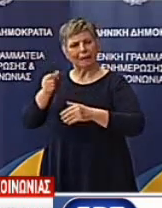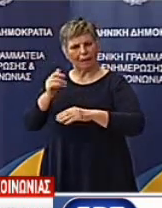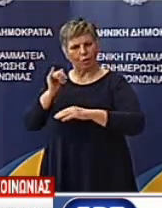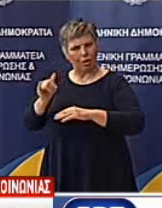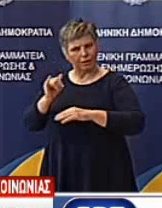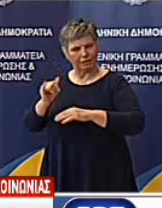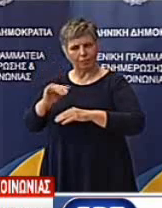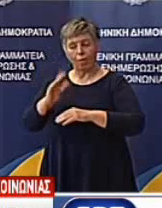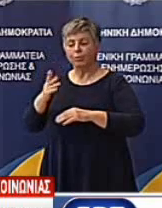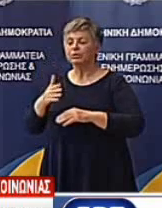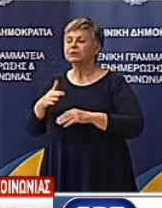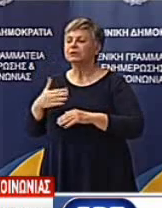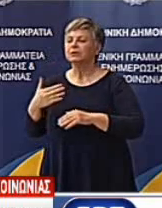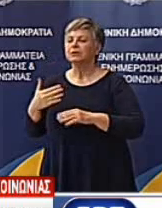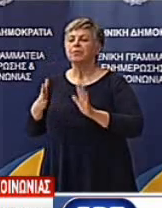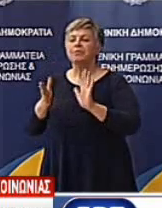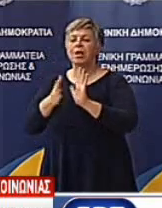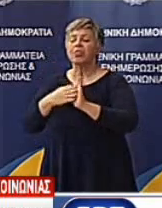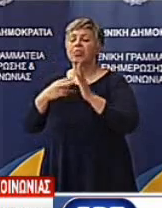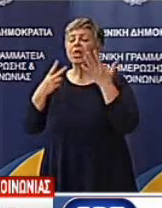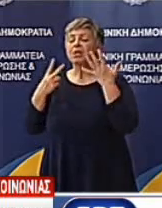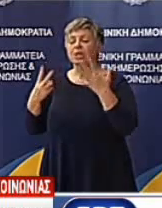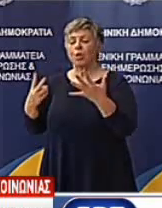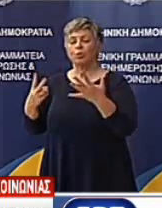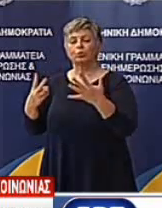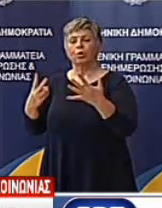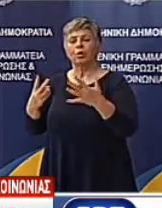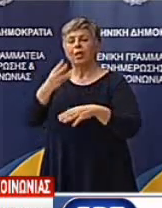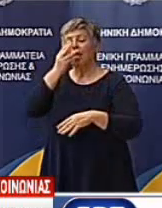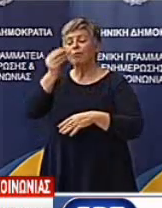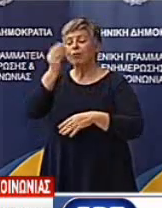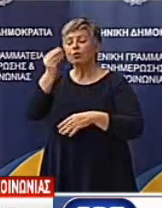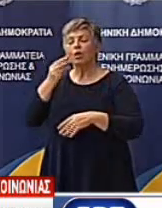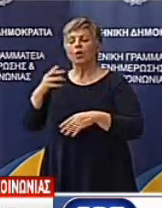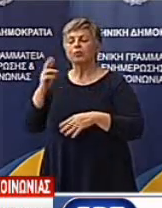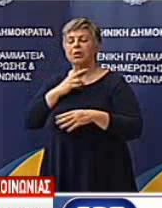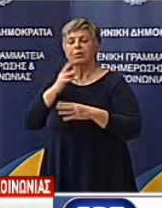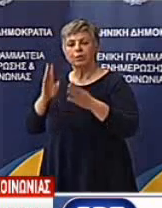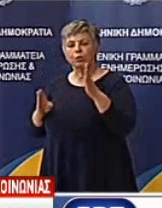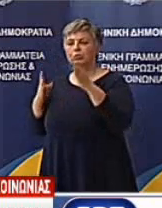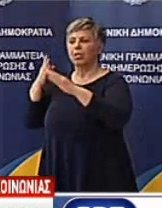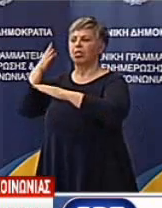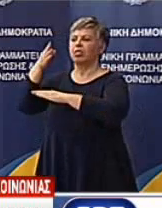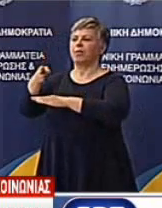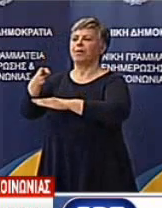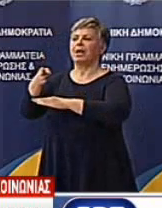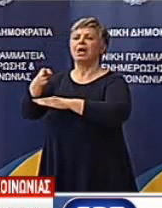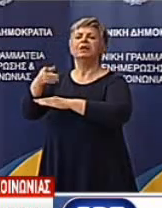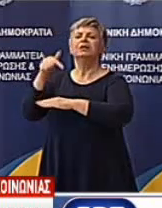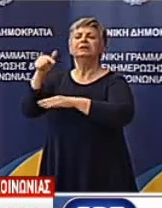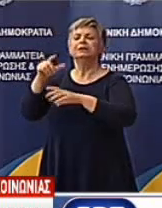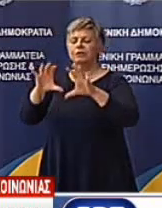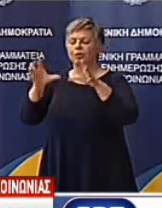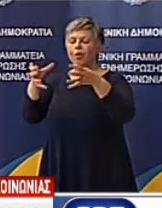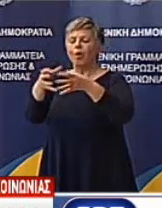του μηνός που ο Πρωθυπουργός της χώρας θα παρευρεθεί στη Σύνοδο Κορυφής, δεν θα είναι ένας απολογούμενος